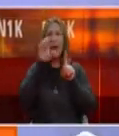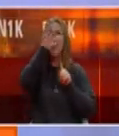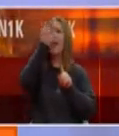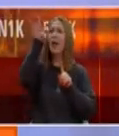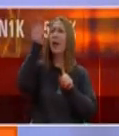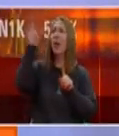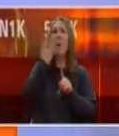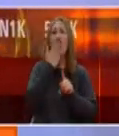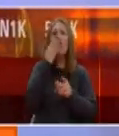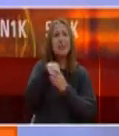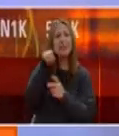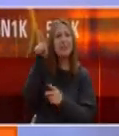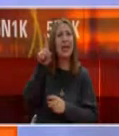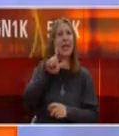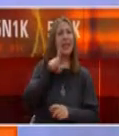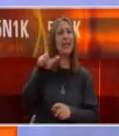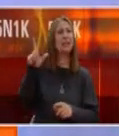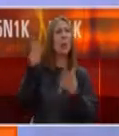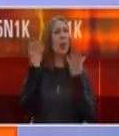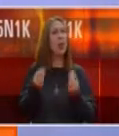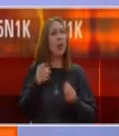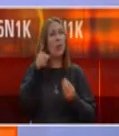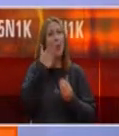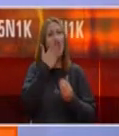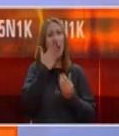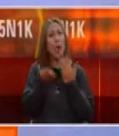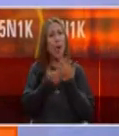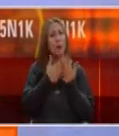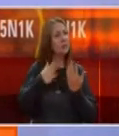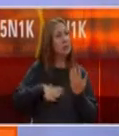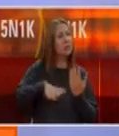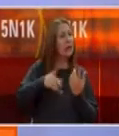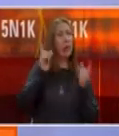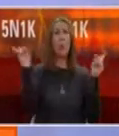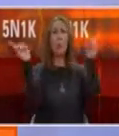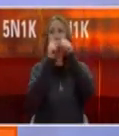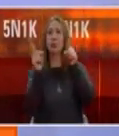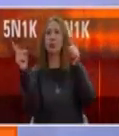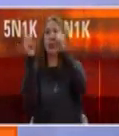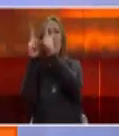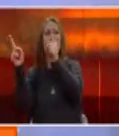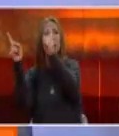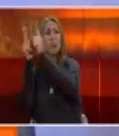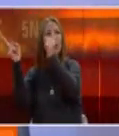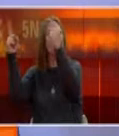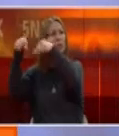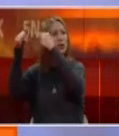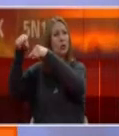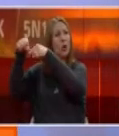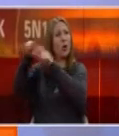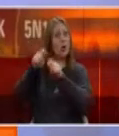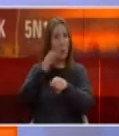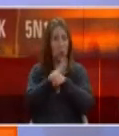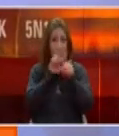yerlerindeki okullarda ihtiyaçları olanları bu okullara yardım etmek isteyenlerle buluşturuyor. Ve bunu da internet üzerinden yapıyor.